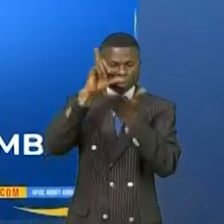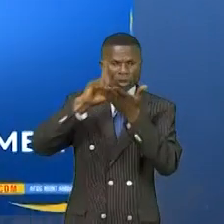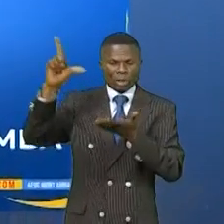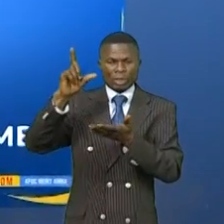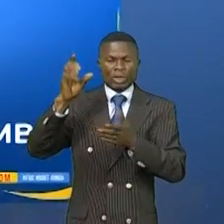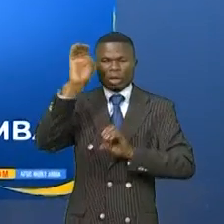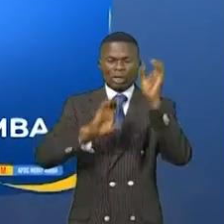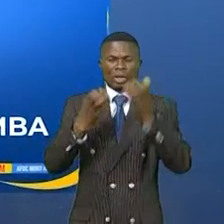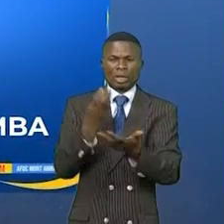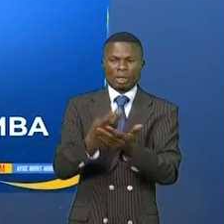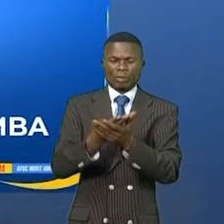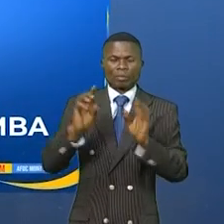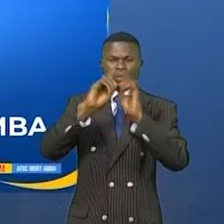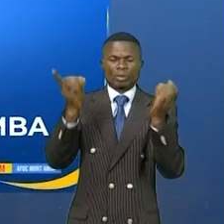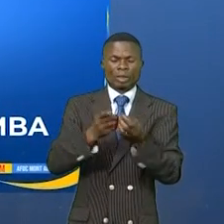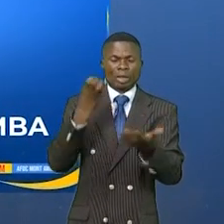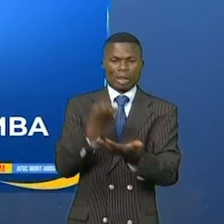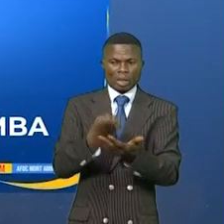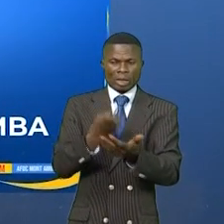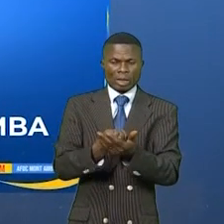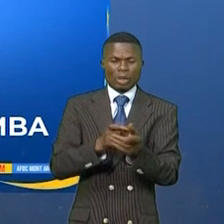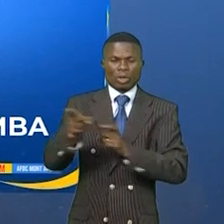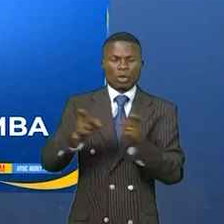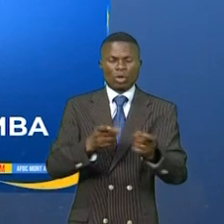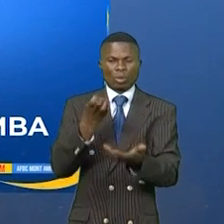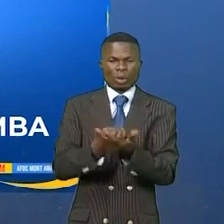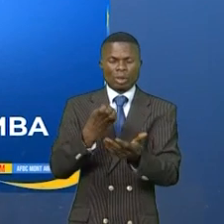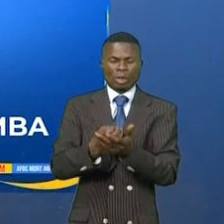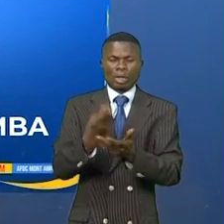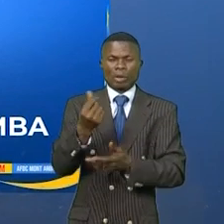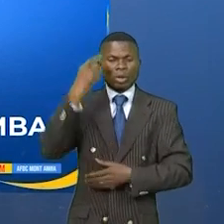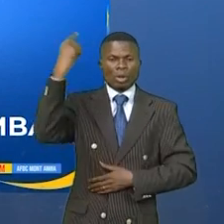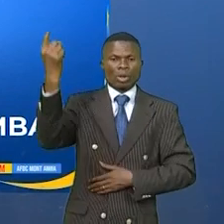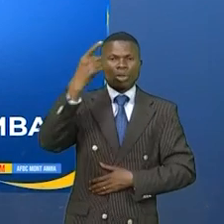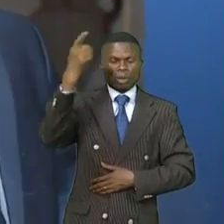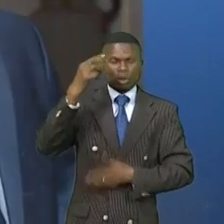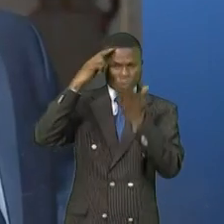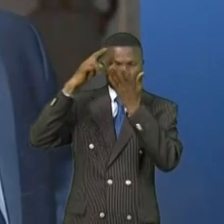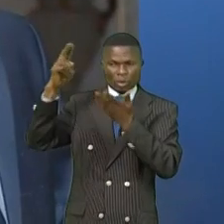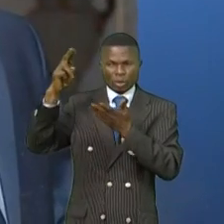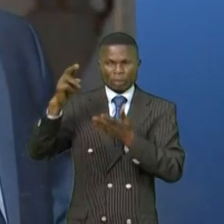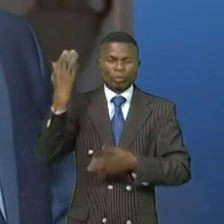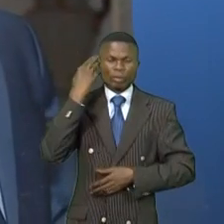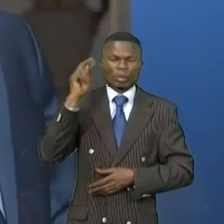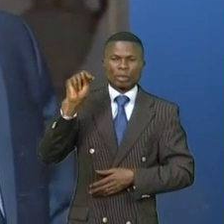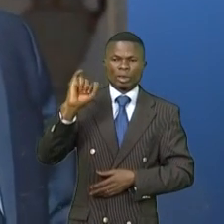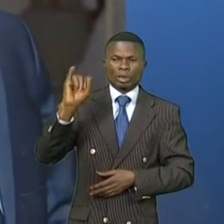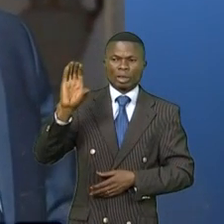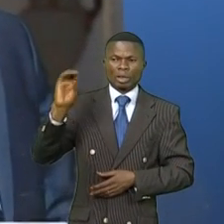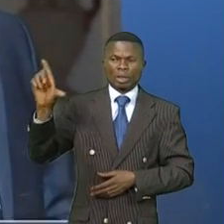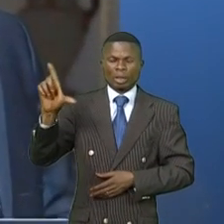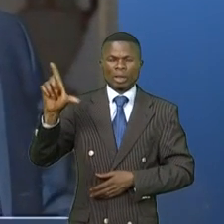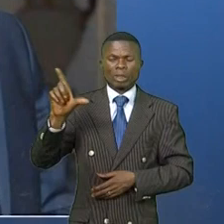économiques, département de l'économie pure, option économie monétaire internationale à l'UNIKIN. Nicolas Kazadi, c'est lui le